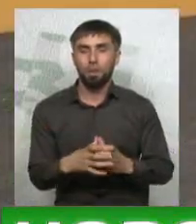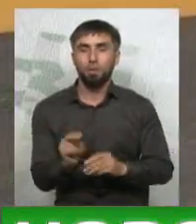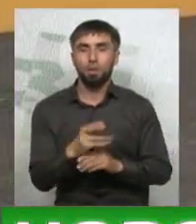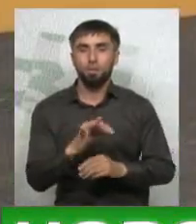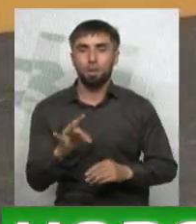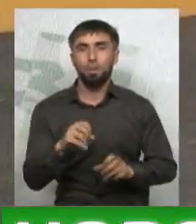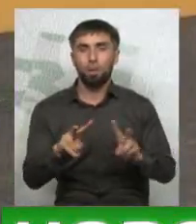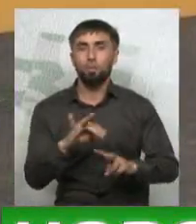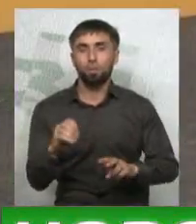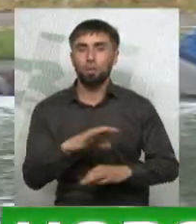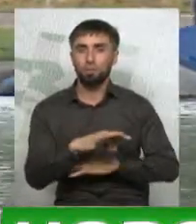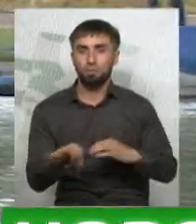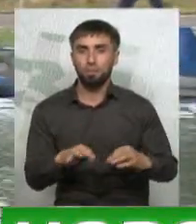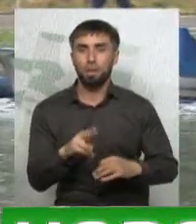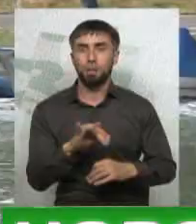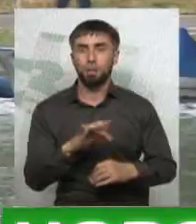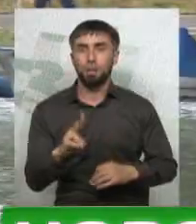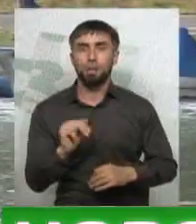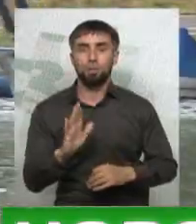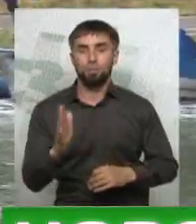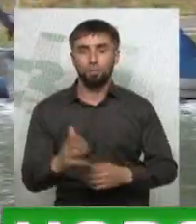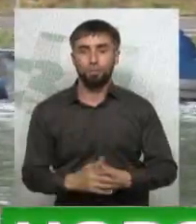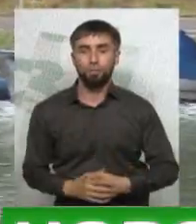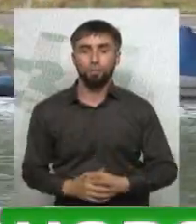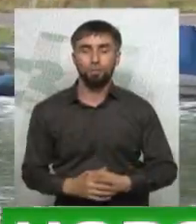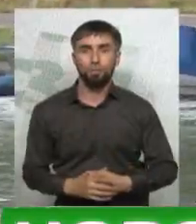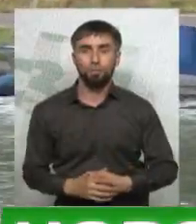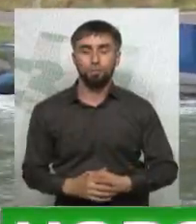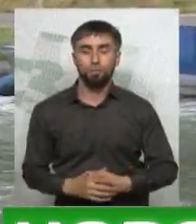сквера. Специалисты уже проектируют дизайн. Мадина Цора, Сулейман Костоев, Новости 24.